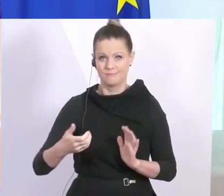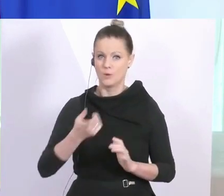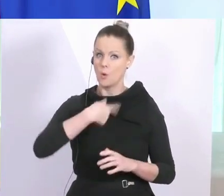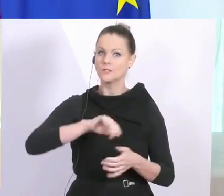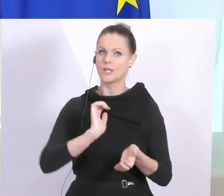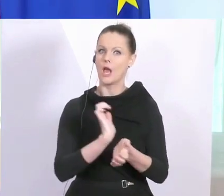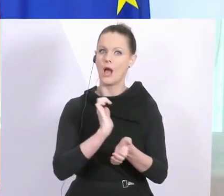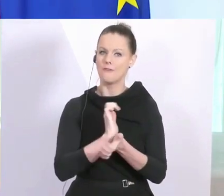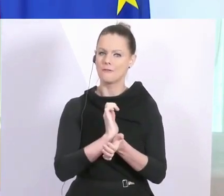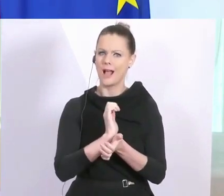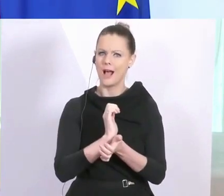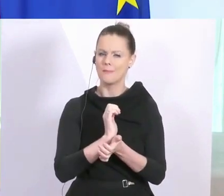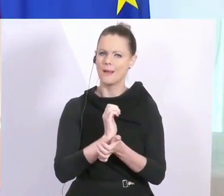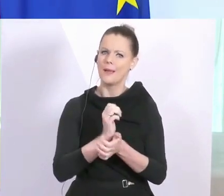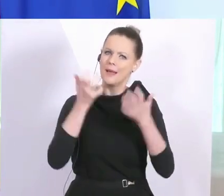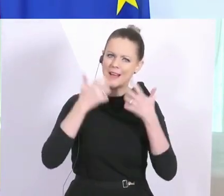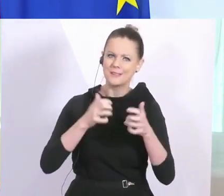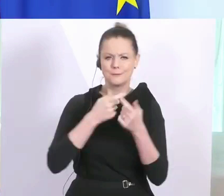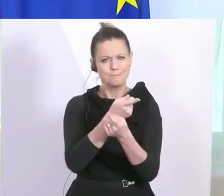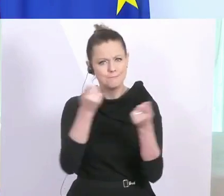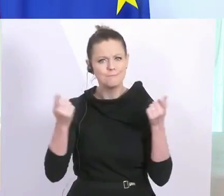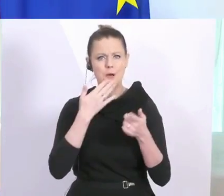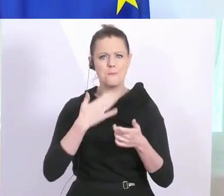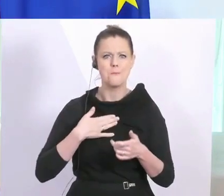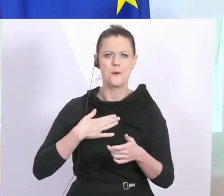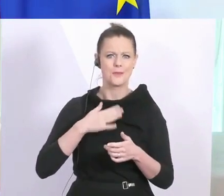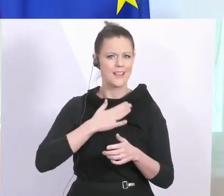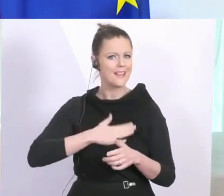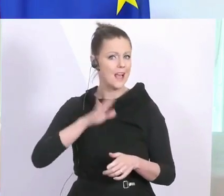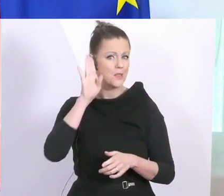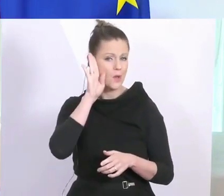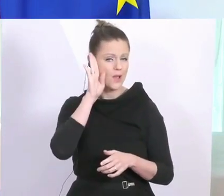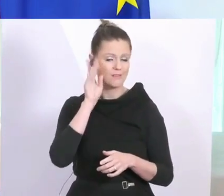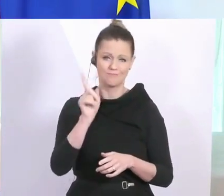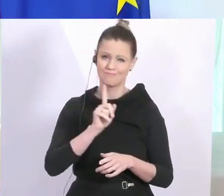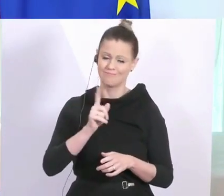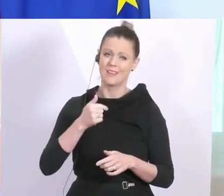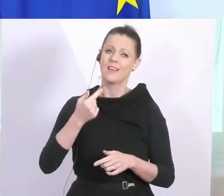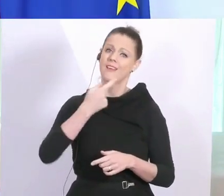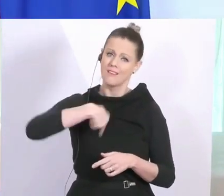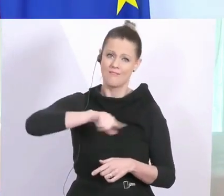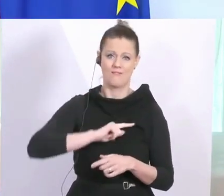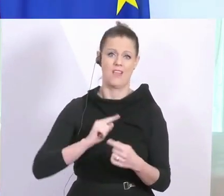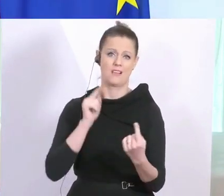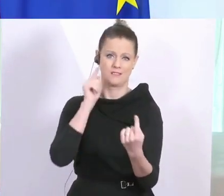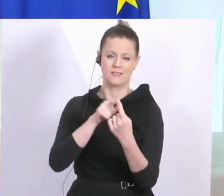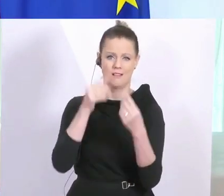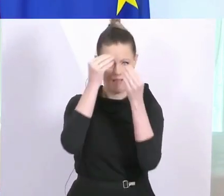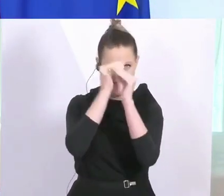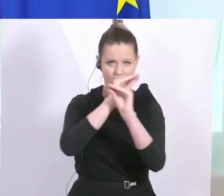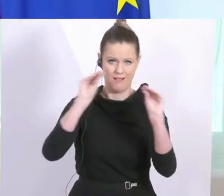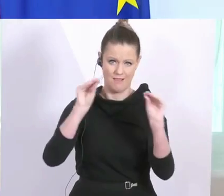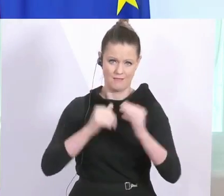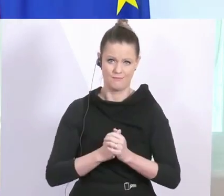man gerne hören möchte, sondern es ist unsere Aufgabe, ehrlich zu Ihnen zu sein. Ich halte